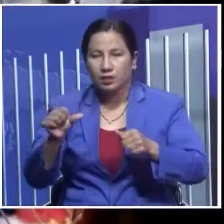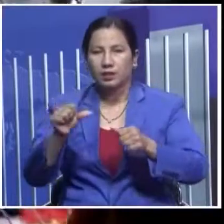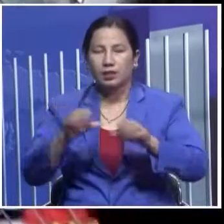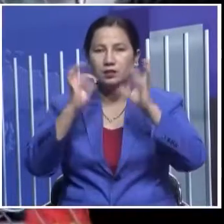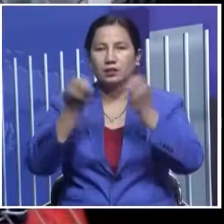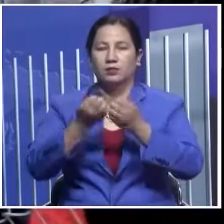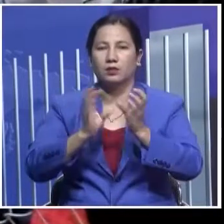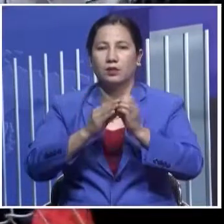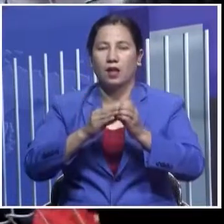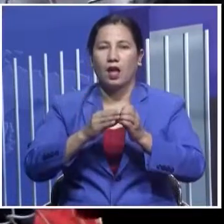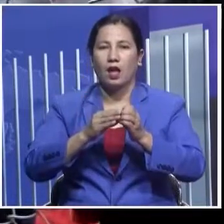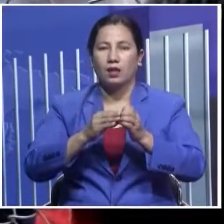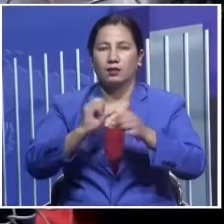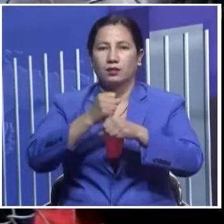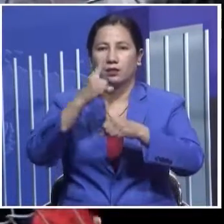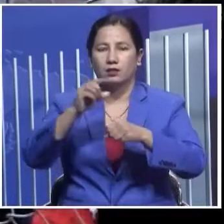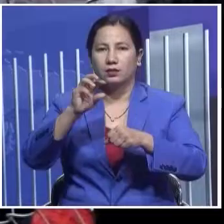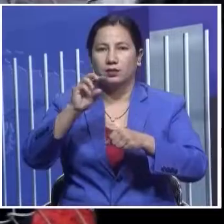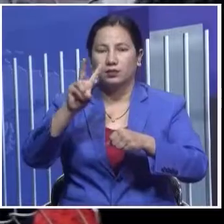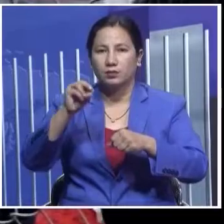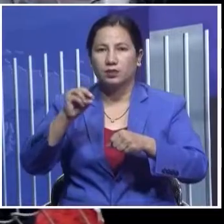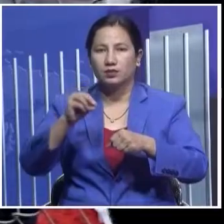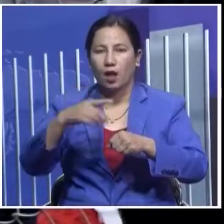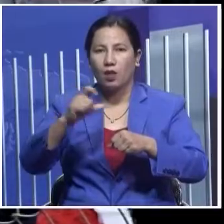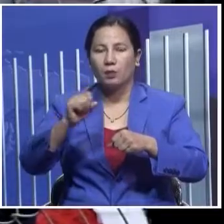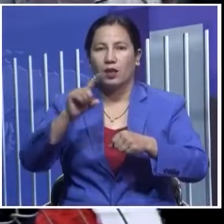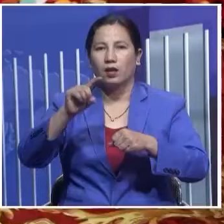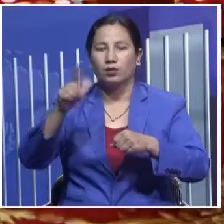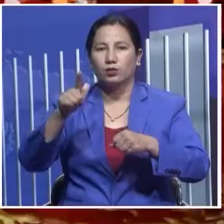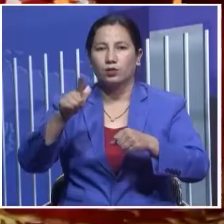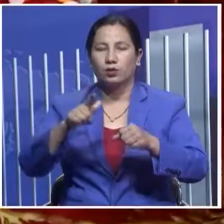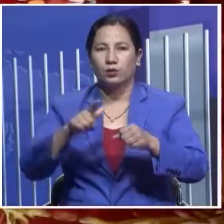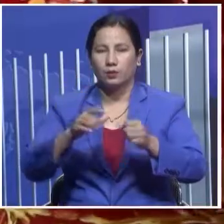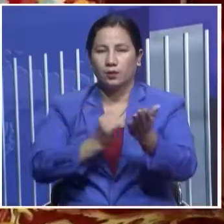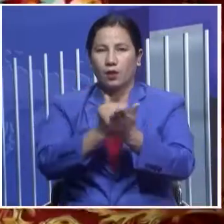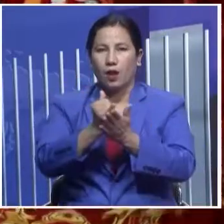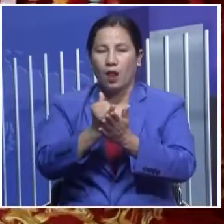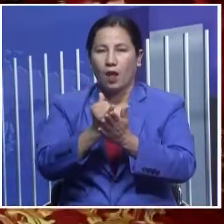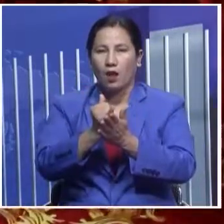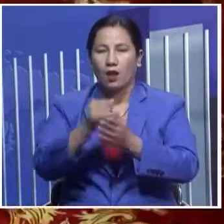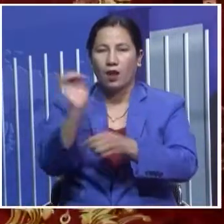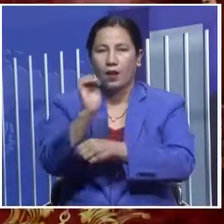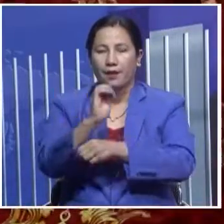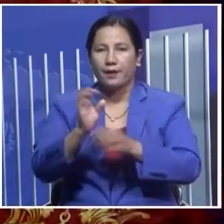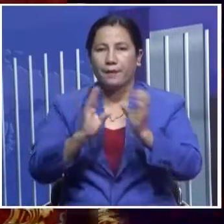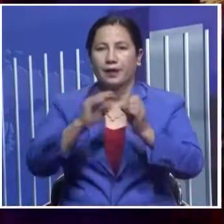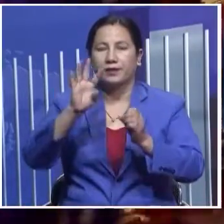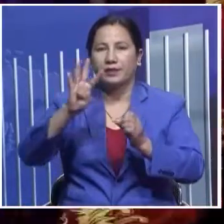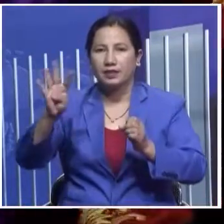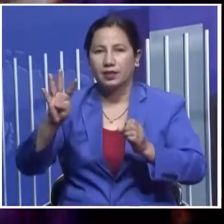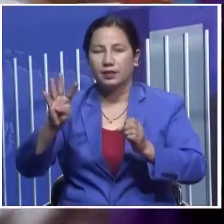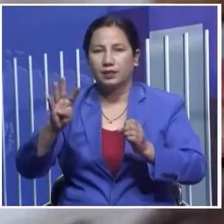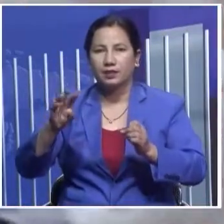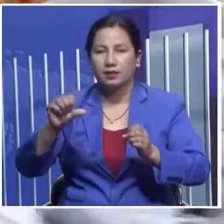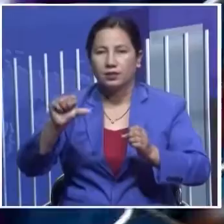पार्टीले 30, नेकपा एकीकृत समाजवादीले 20, लोसपाले 16, राप्रपा जनमोर्चा नागरिक उन्मुक्ति पार्टीले 4,